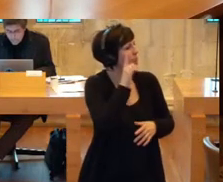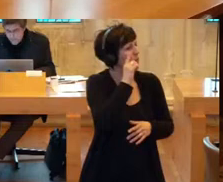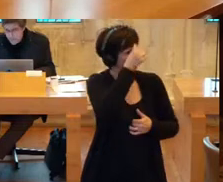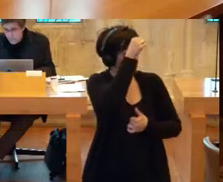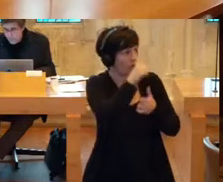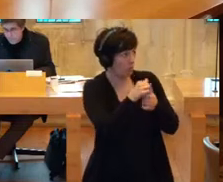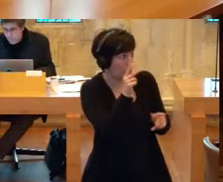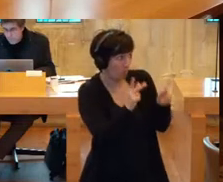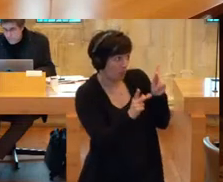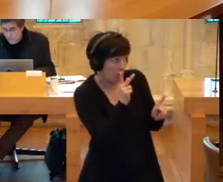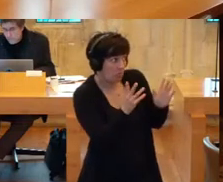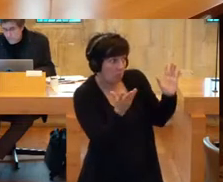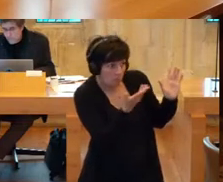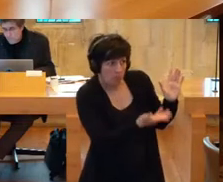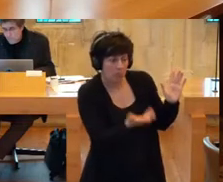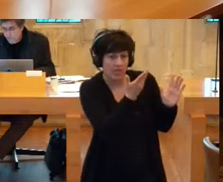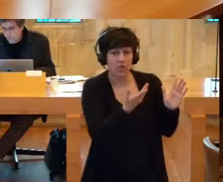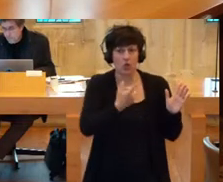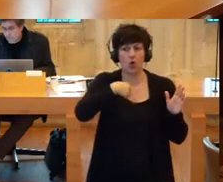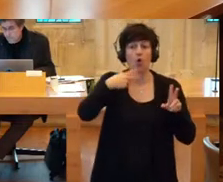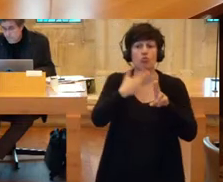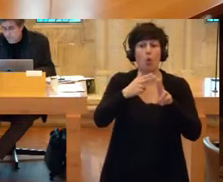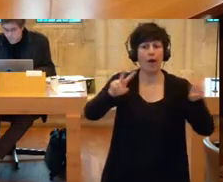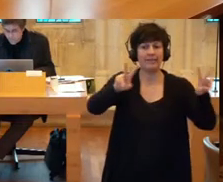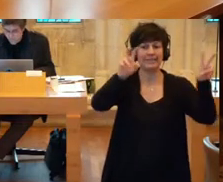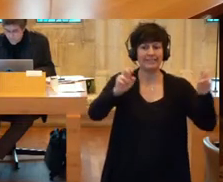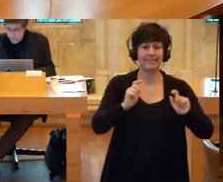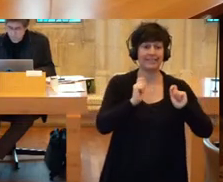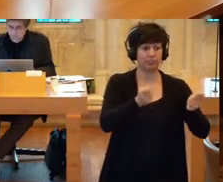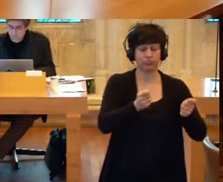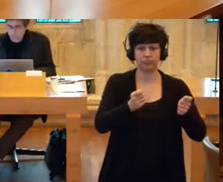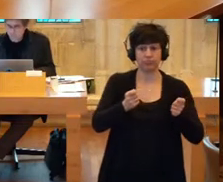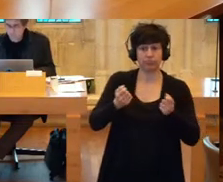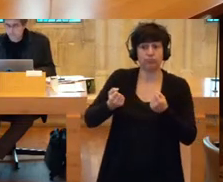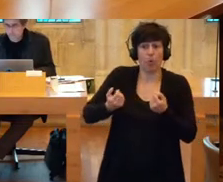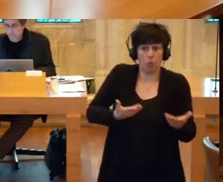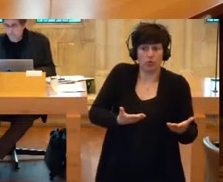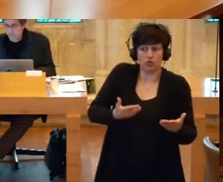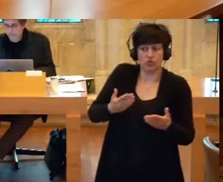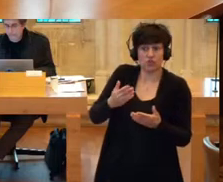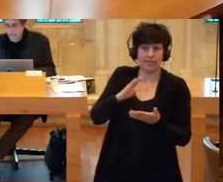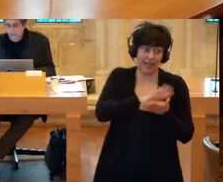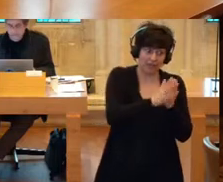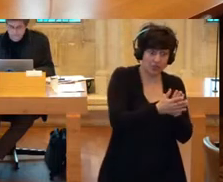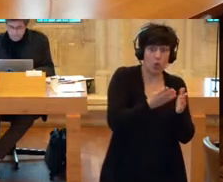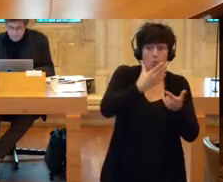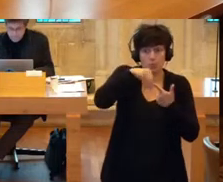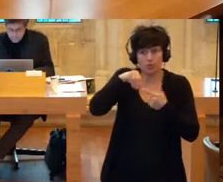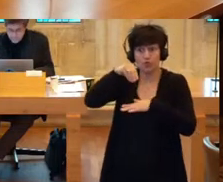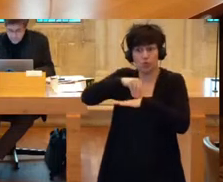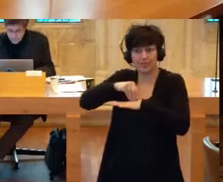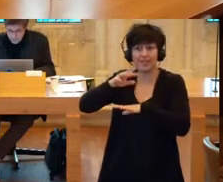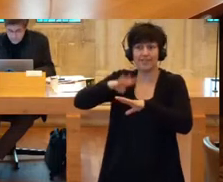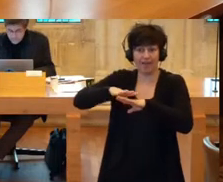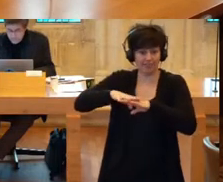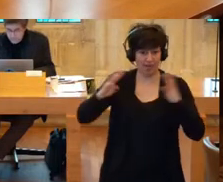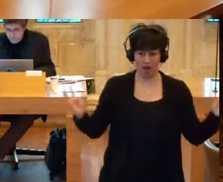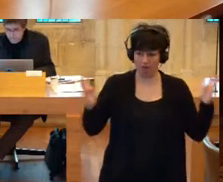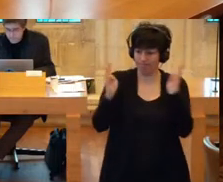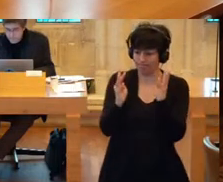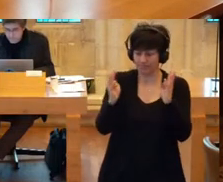souvenez peut-être, on avait proposé un nom qui a été d'ailleurs proposé par les conseillers de quartier et par l'association qui reprend l'idée